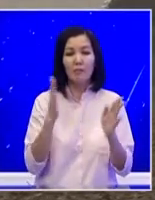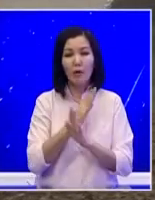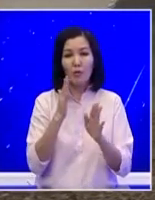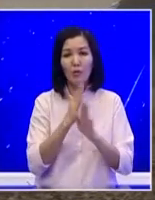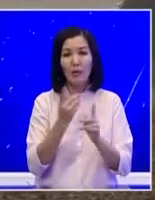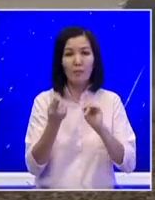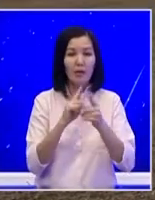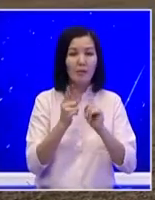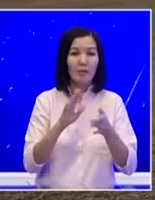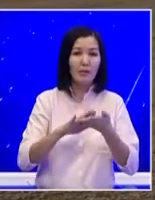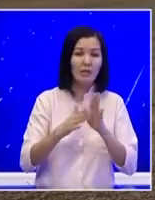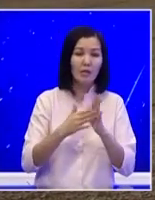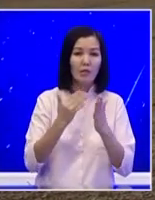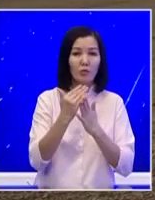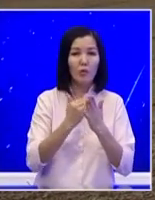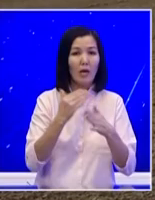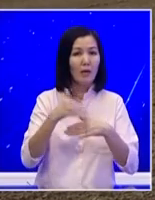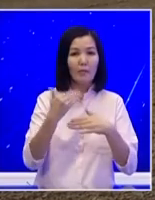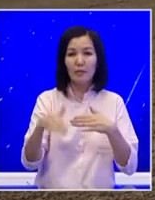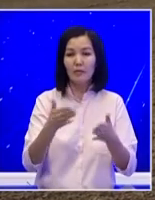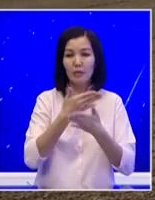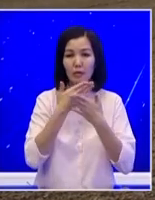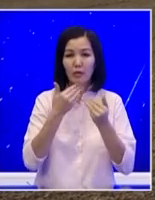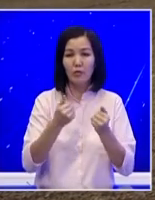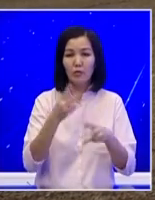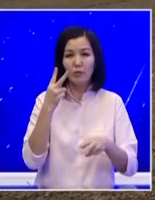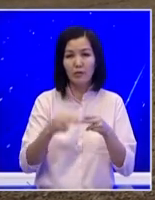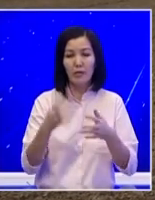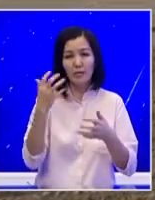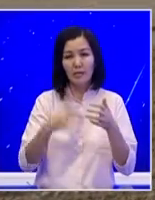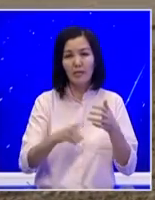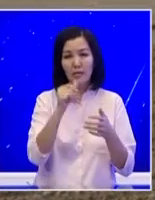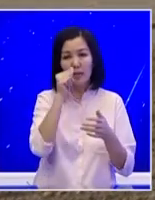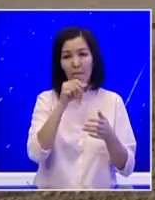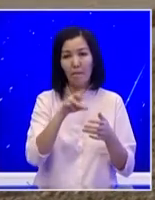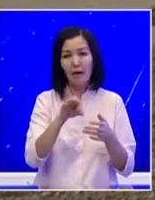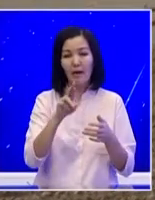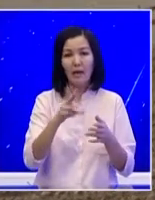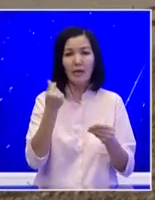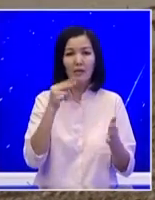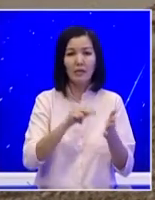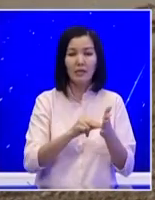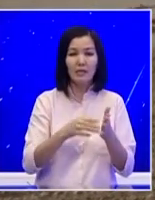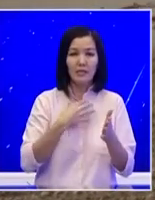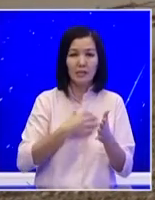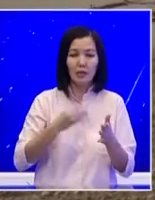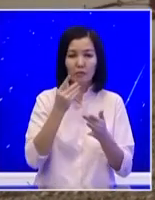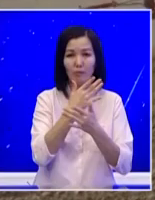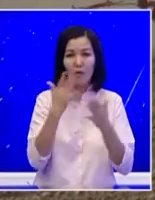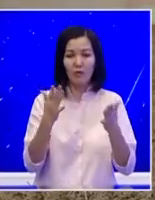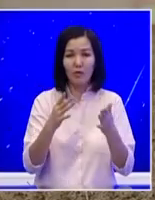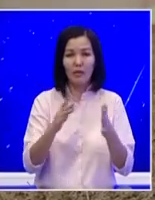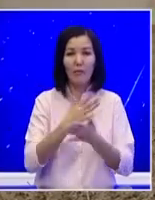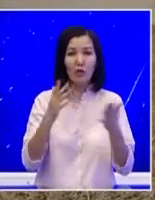все идет согласно графику. И посев закончат уже в середине мая. Сдерживание цен на социально значимые продукты – еще один